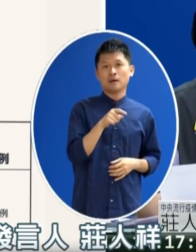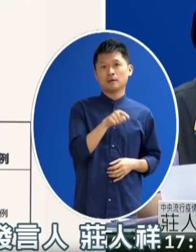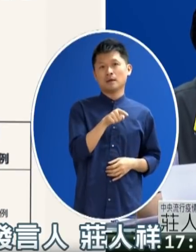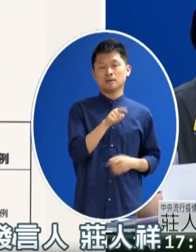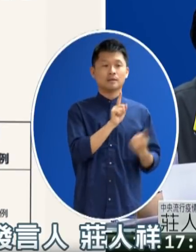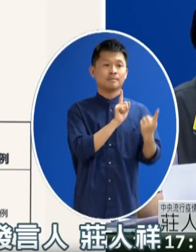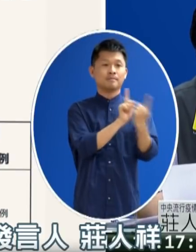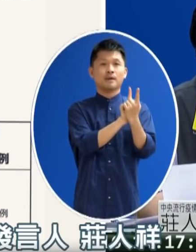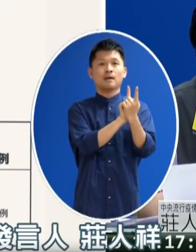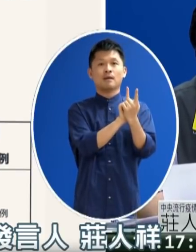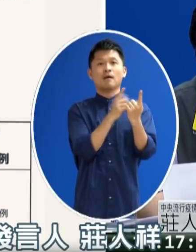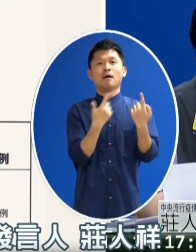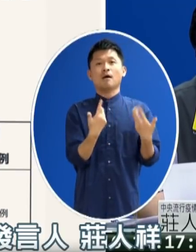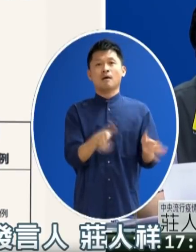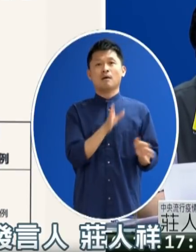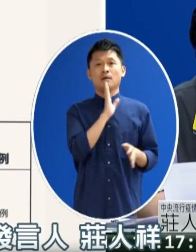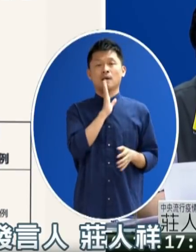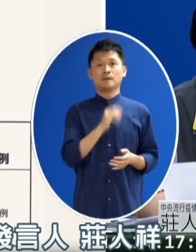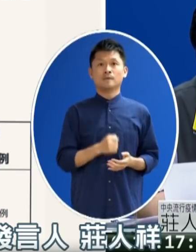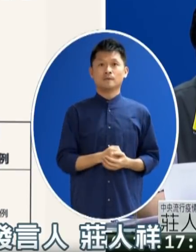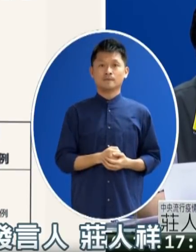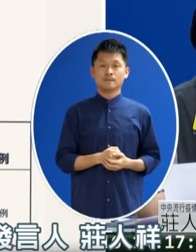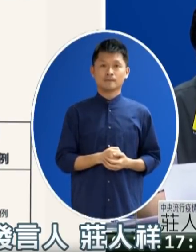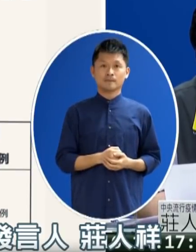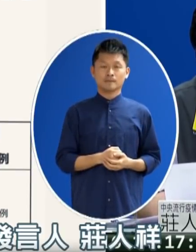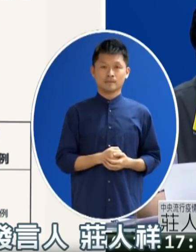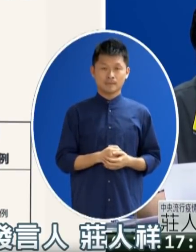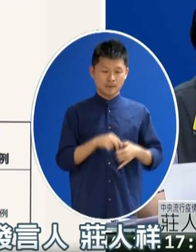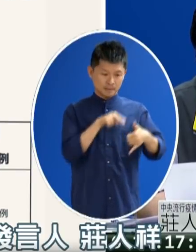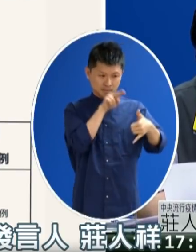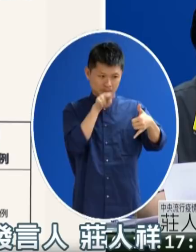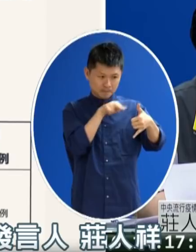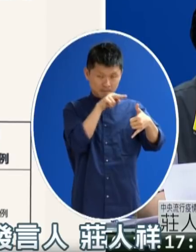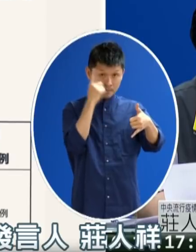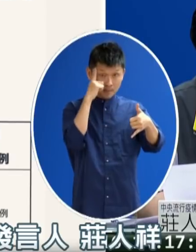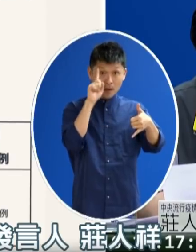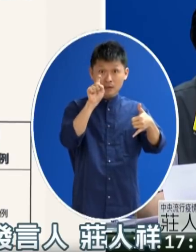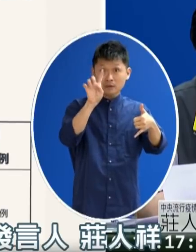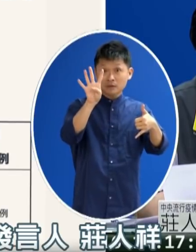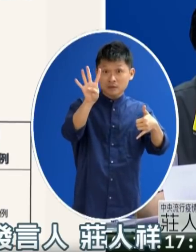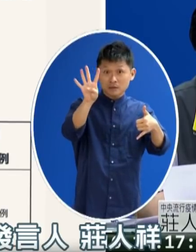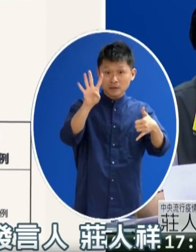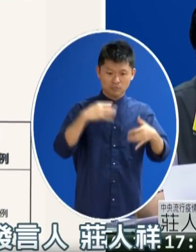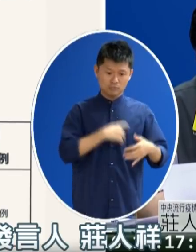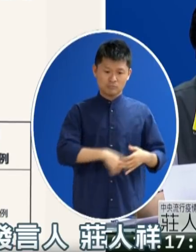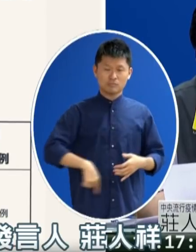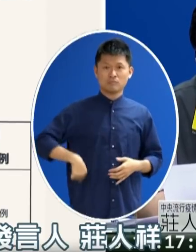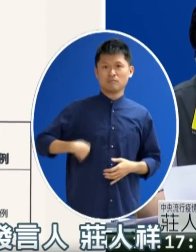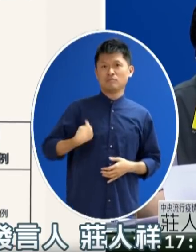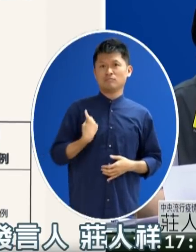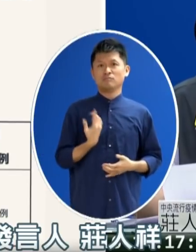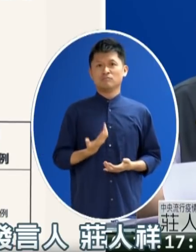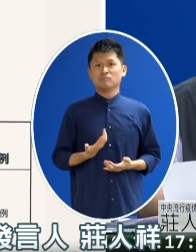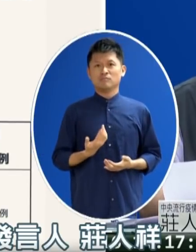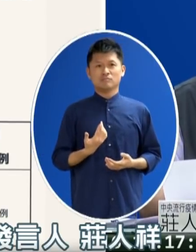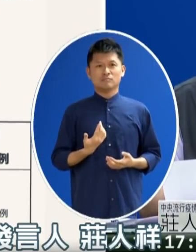是一个接触者哦，那当时在整个观察14天之后都没有任何的这个